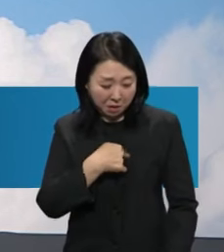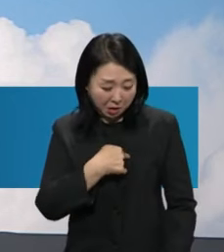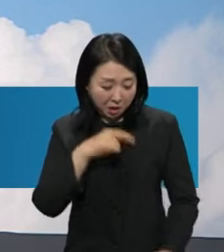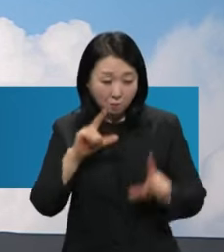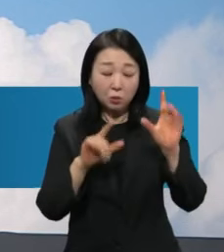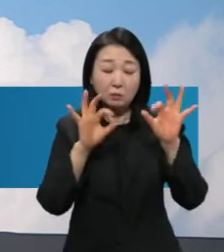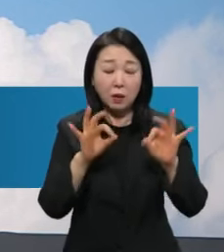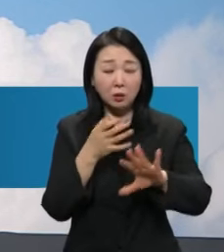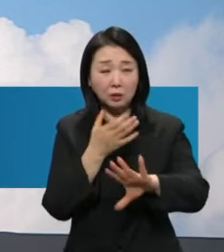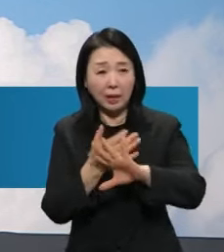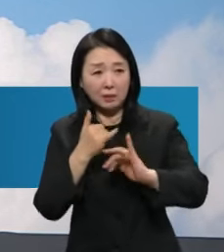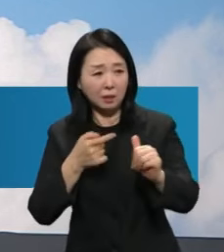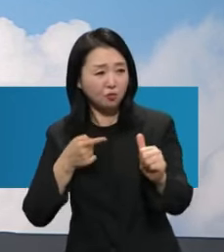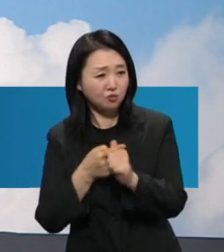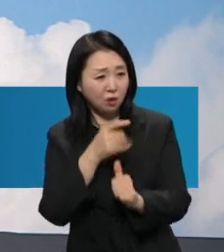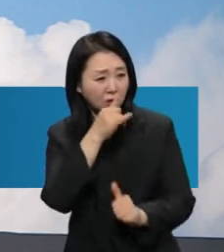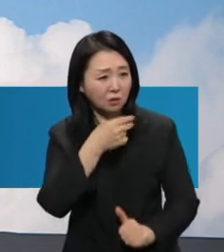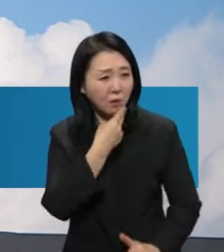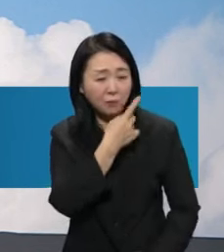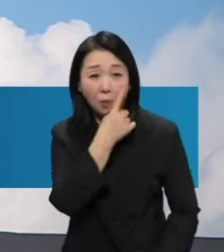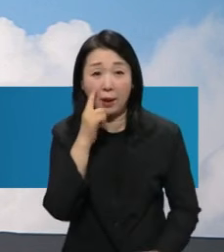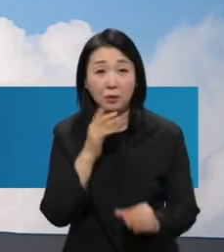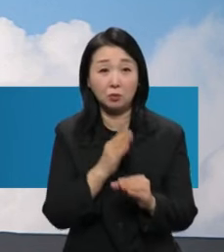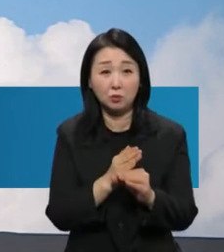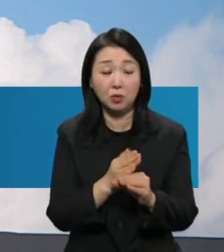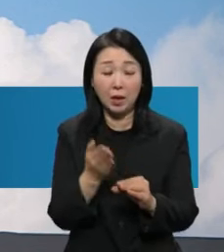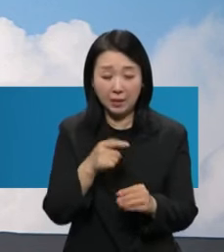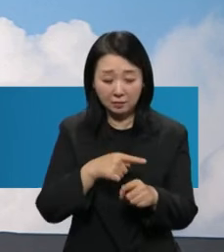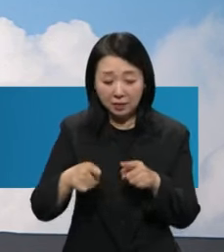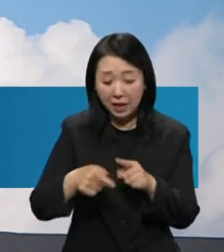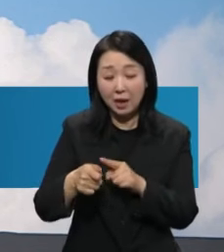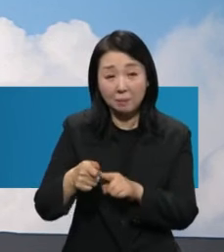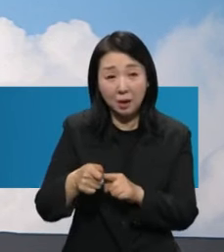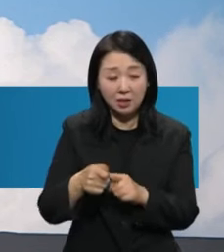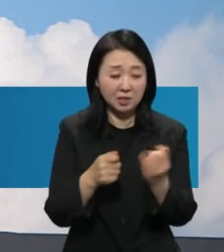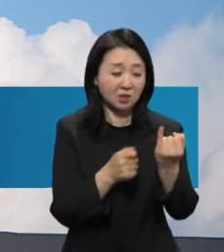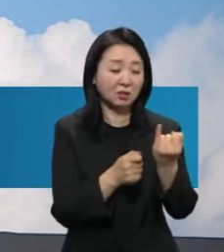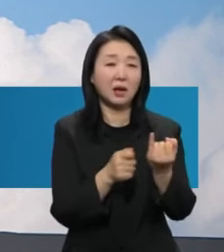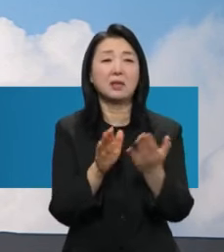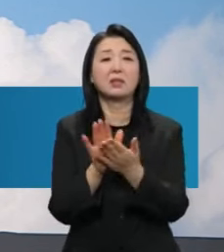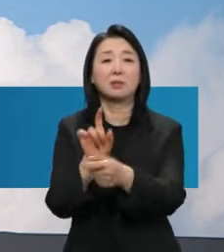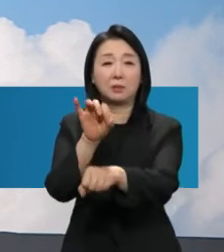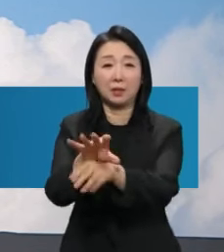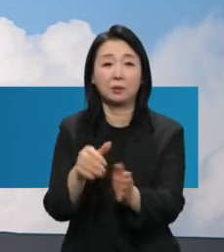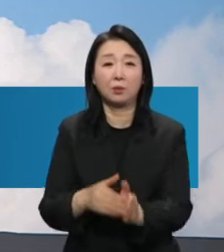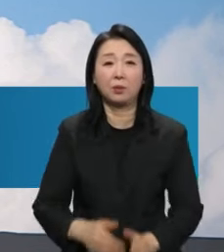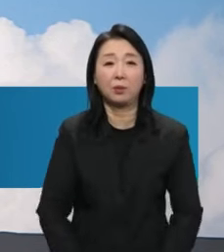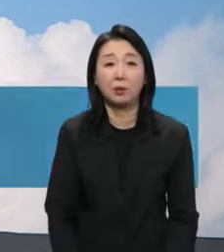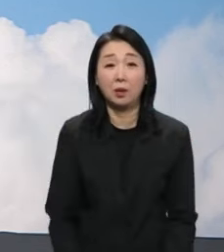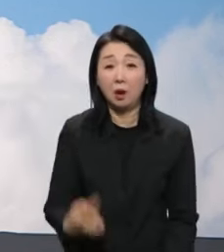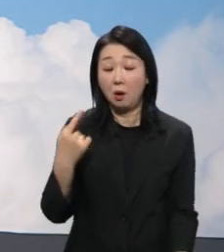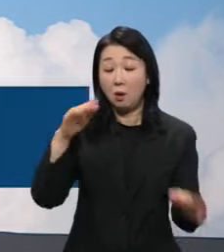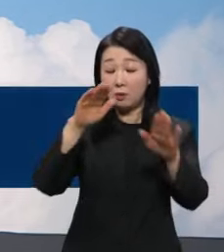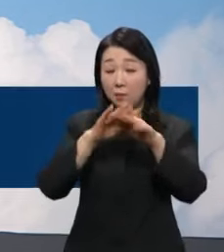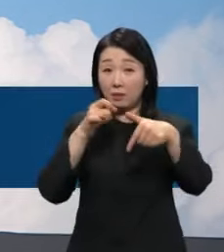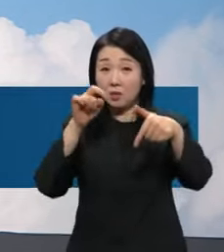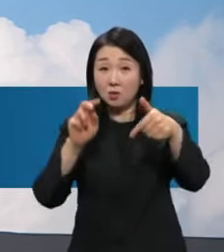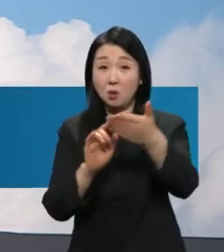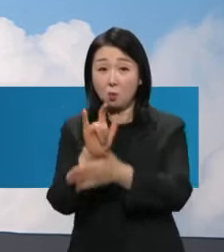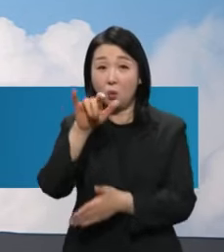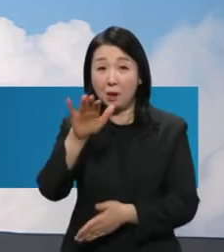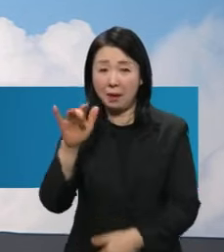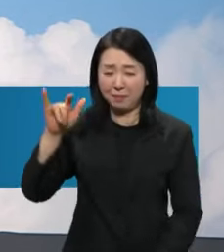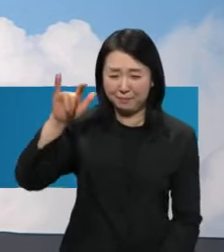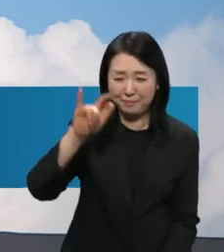됐습니다. 그런데 단서를 확인할 이 흉기, 여성이 직접 산 것이었습니다. 어젯밤 인천공항에선 착륙